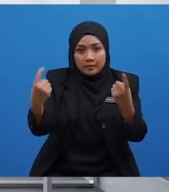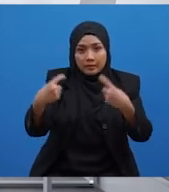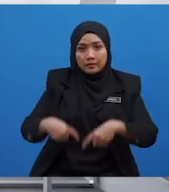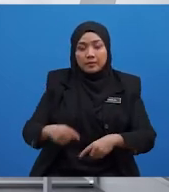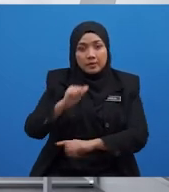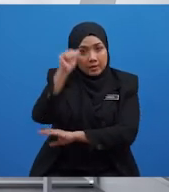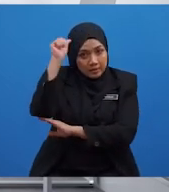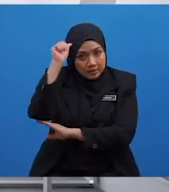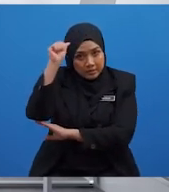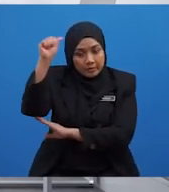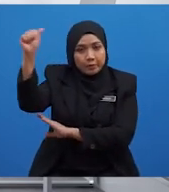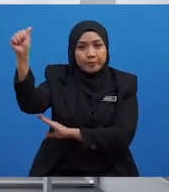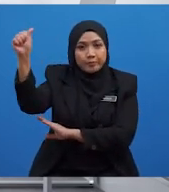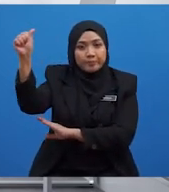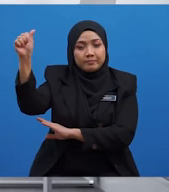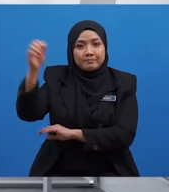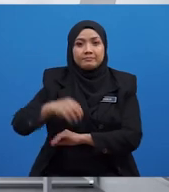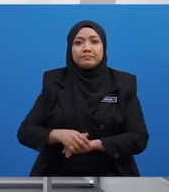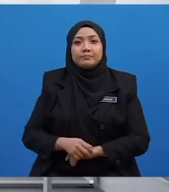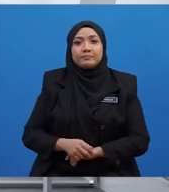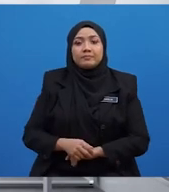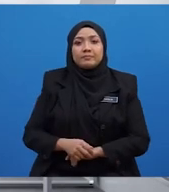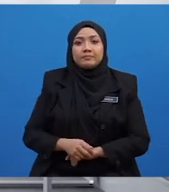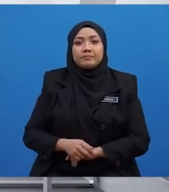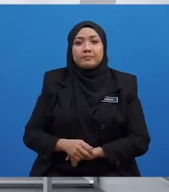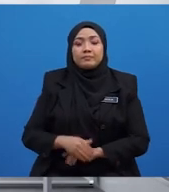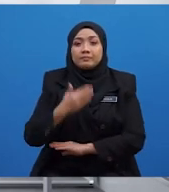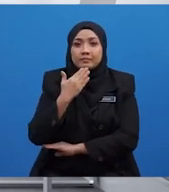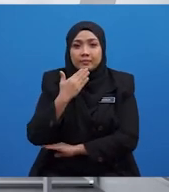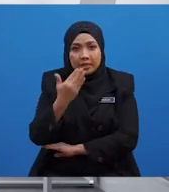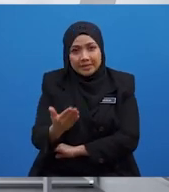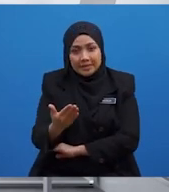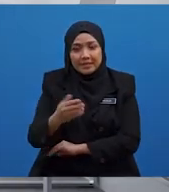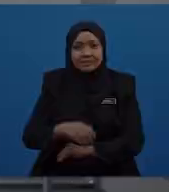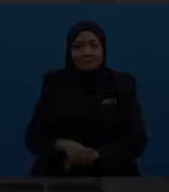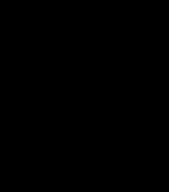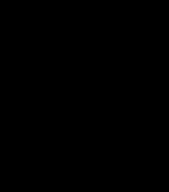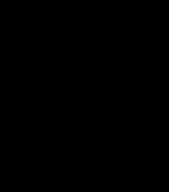Assalamualaikum warahmatullahi wabarakatuh. Sekian, terima kasih.